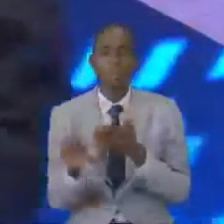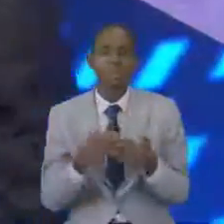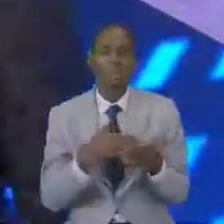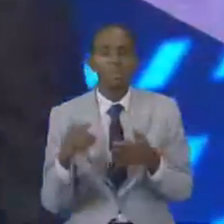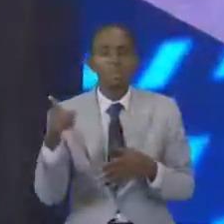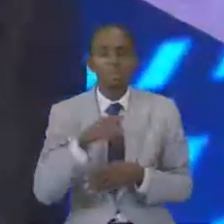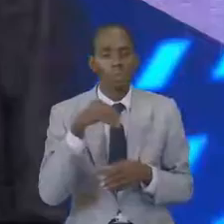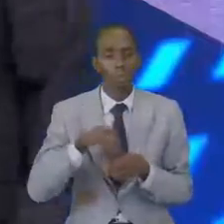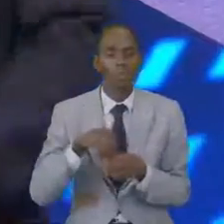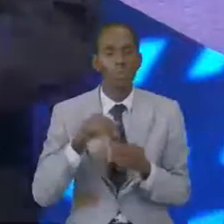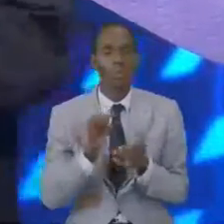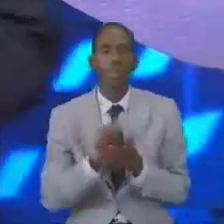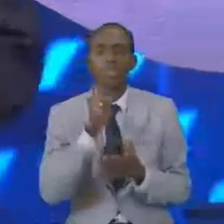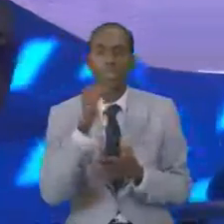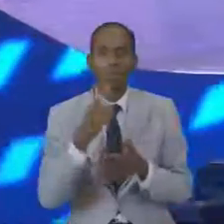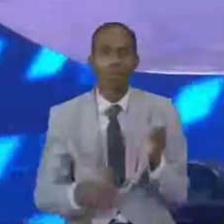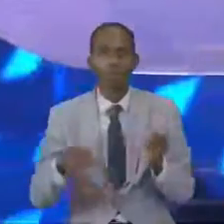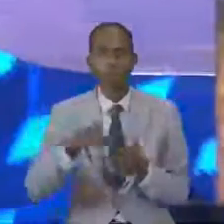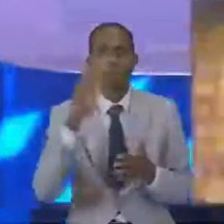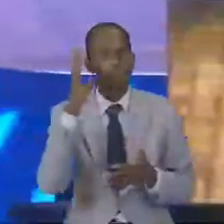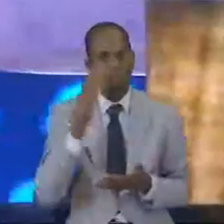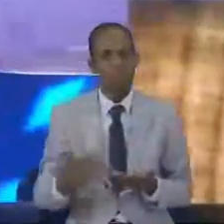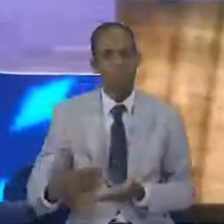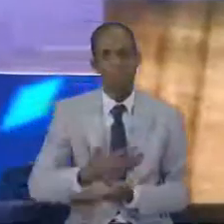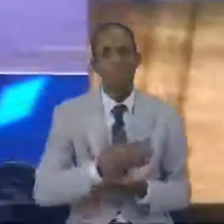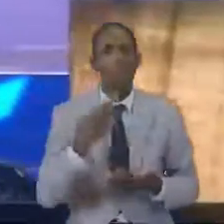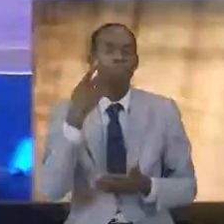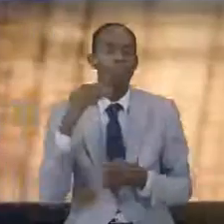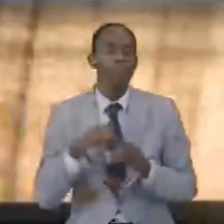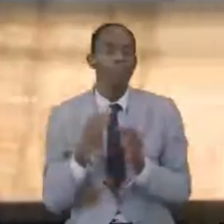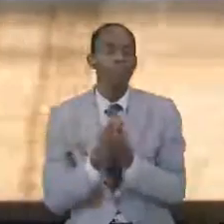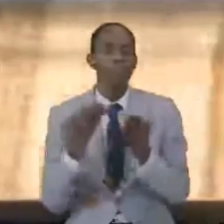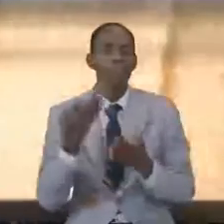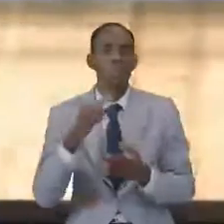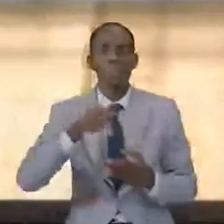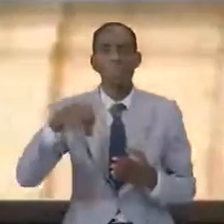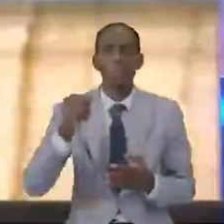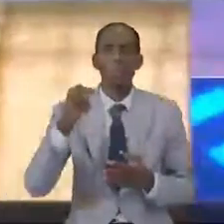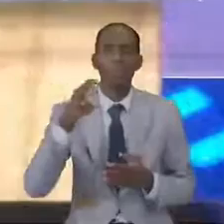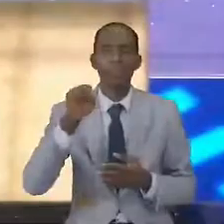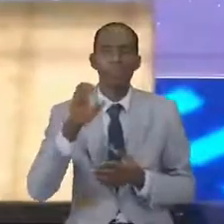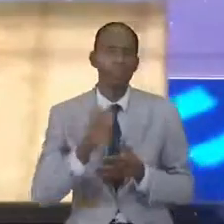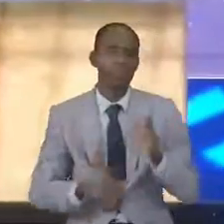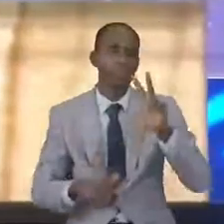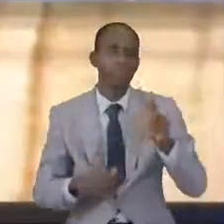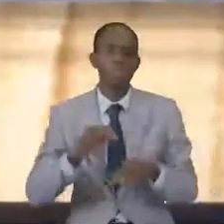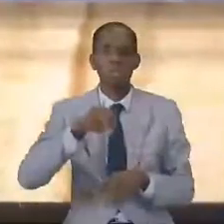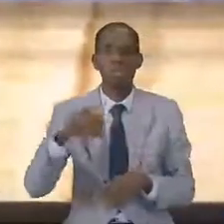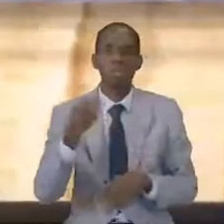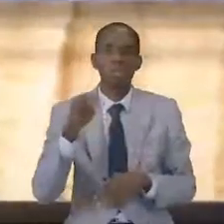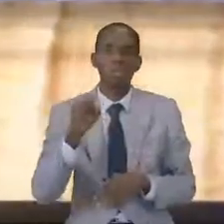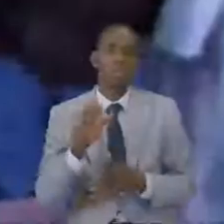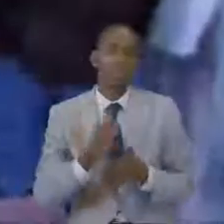dire tout ce que tu sèmes c'est ce que tu vas moissonner nous considérons Jacques chapitre 3